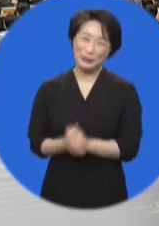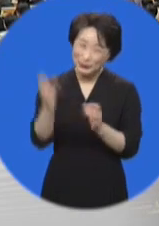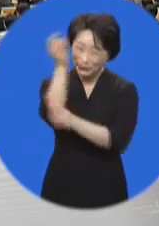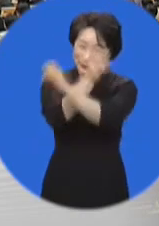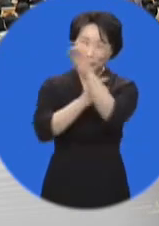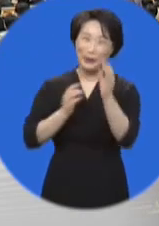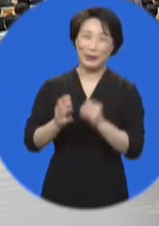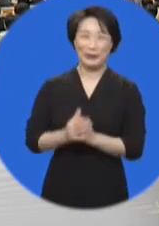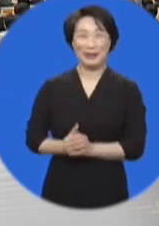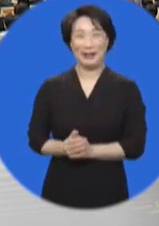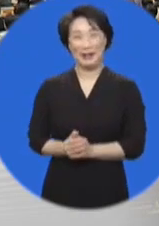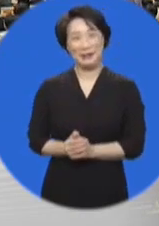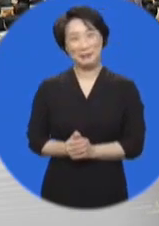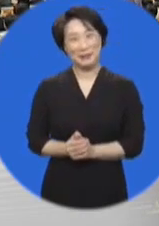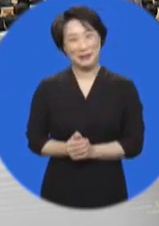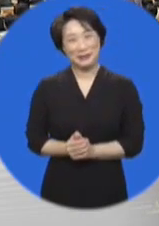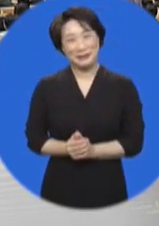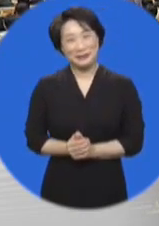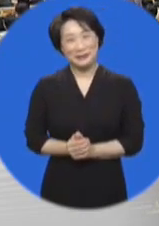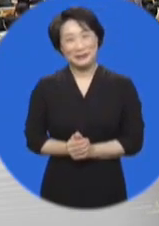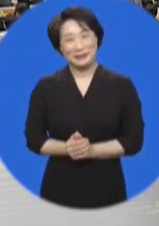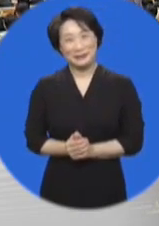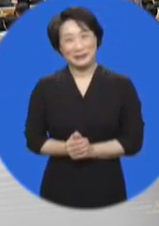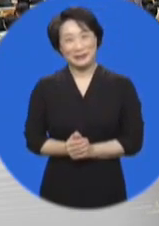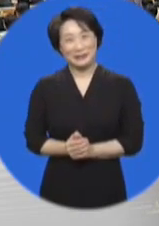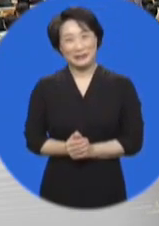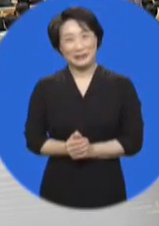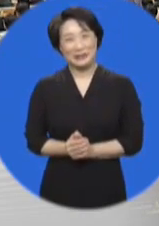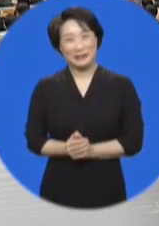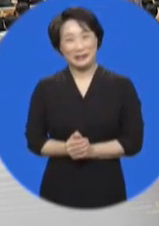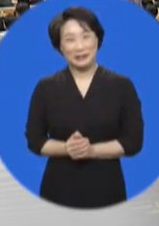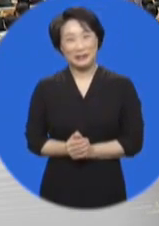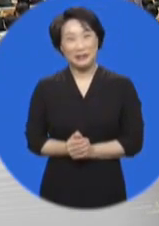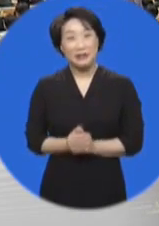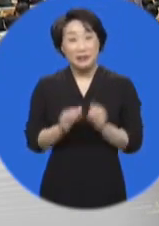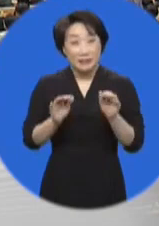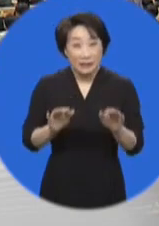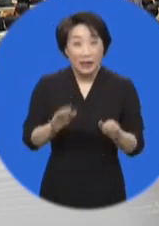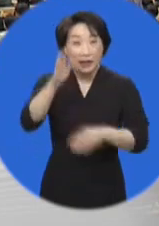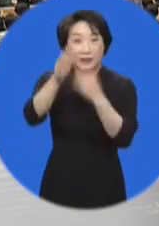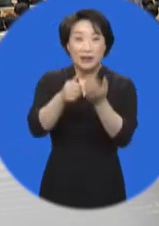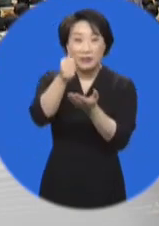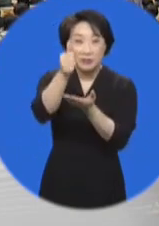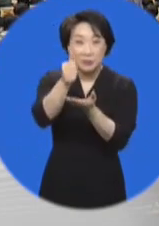미치도록 좋잖아. 네. 네, 하나님은